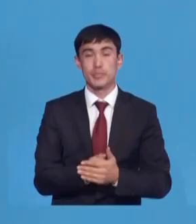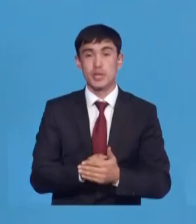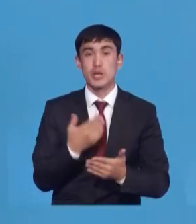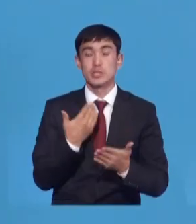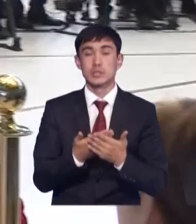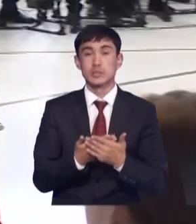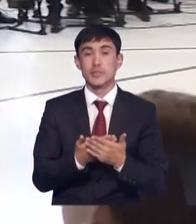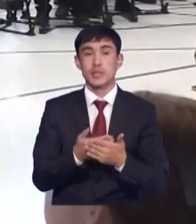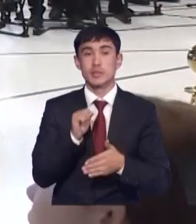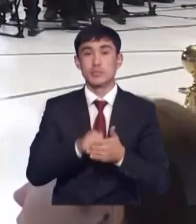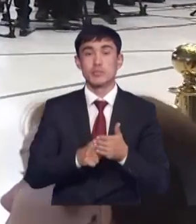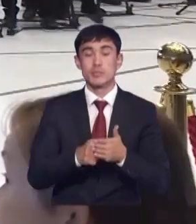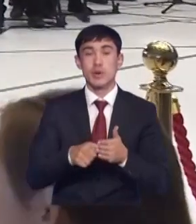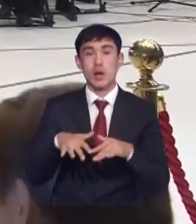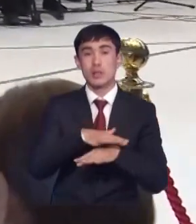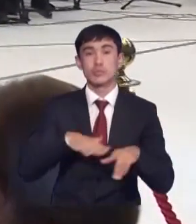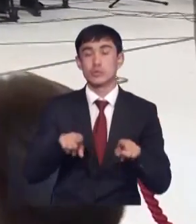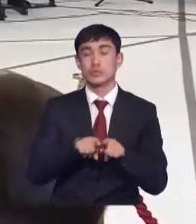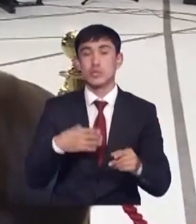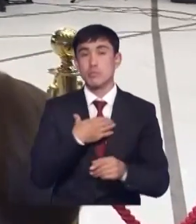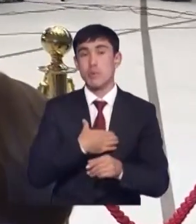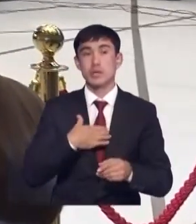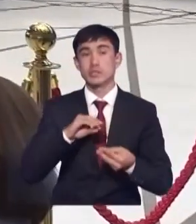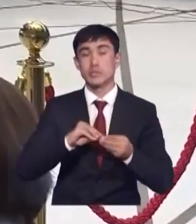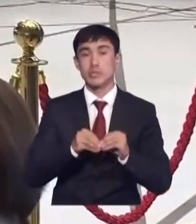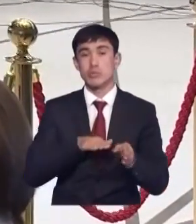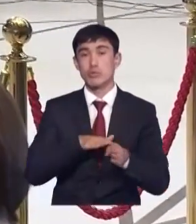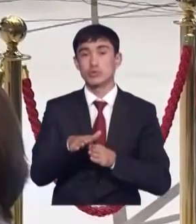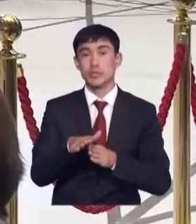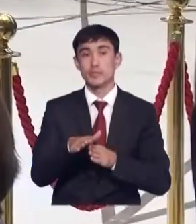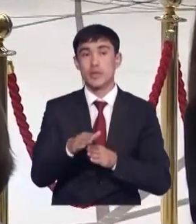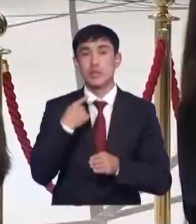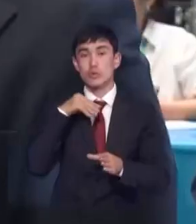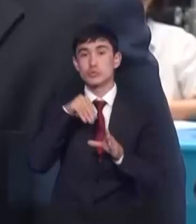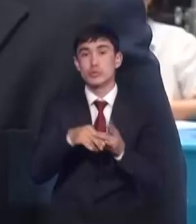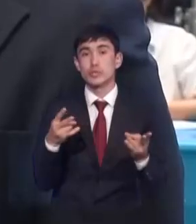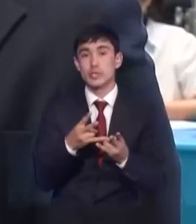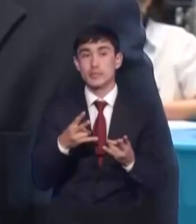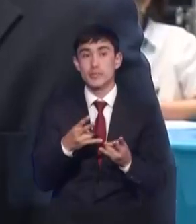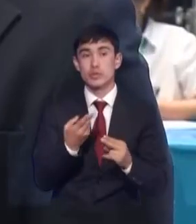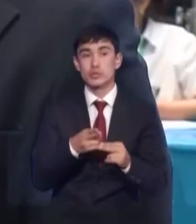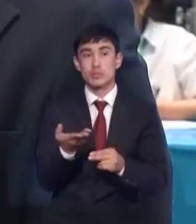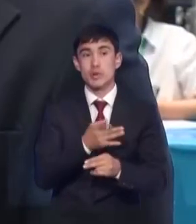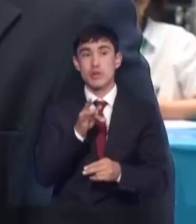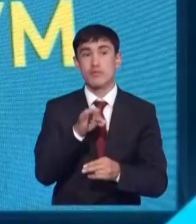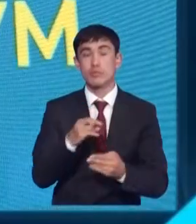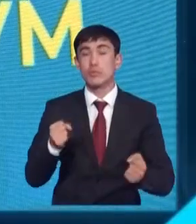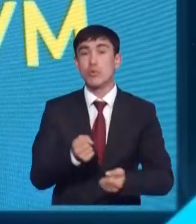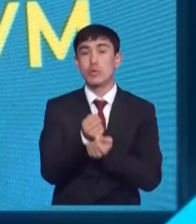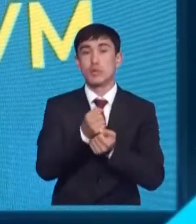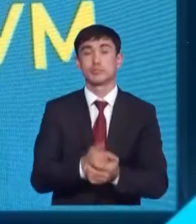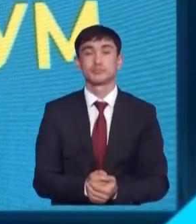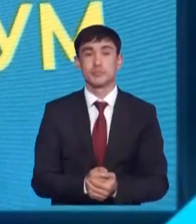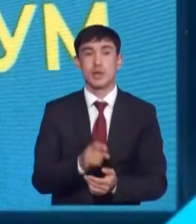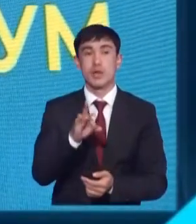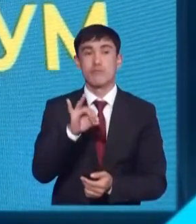Себебі халқымыз осындай өте маңызды мәселелер бойынша дауыс бере керек. Сондықтан мен референдумды қолдайын.